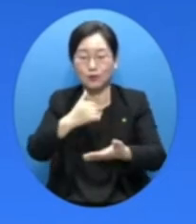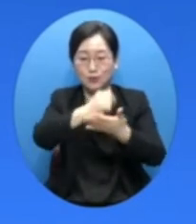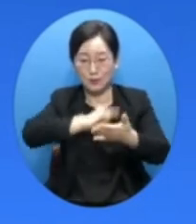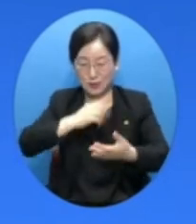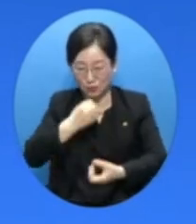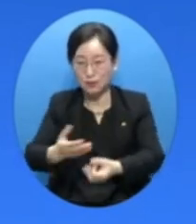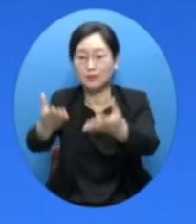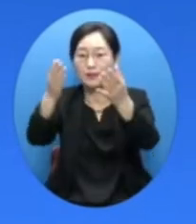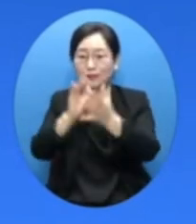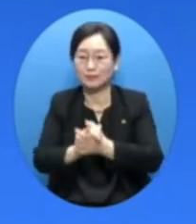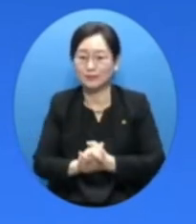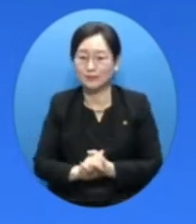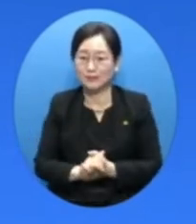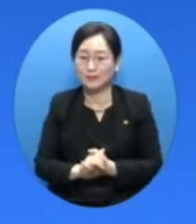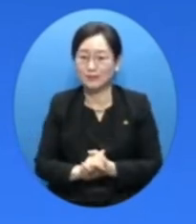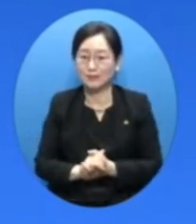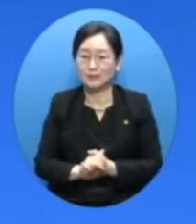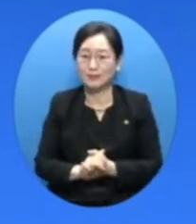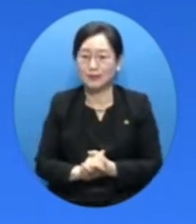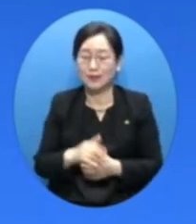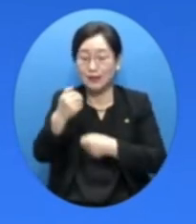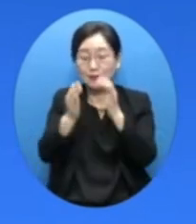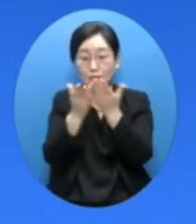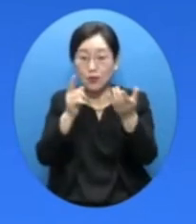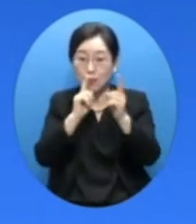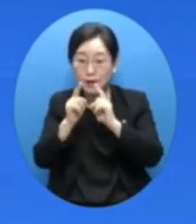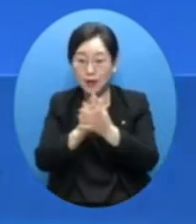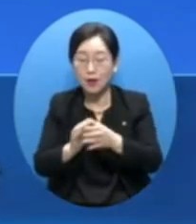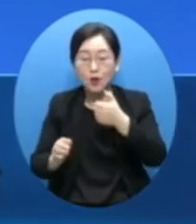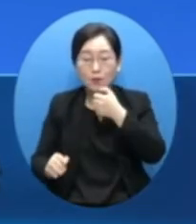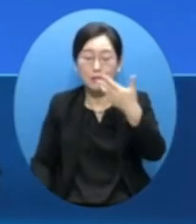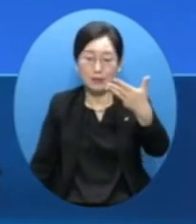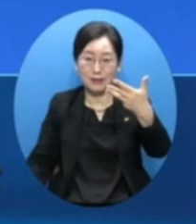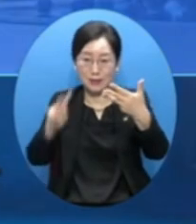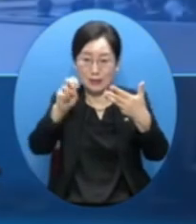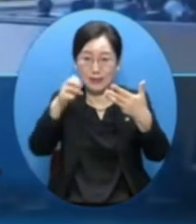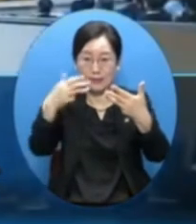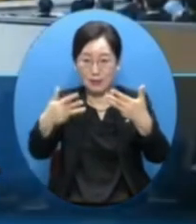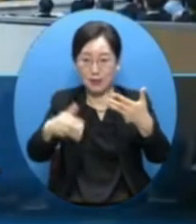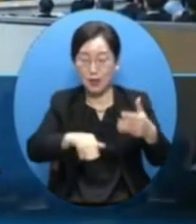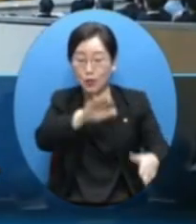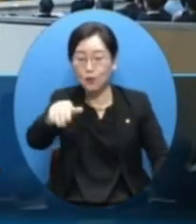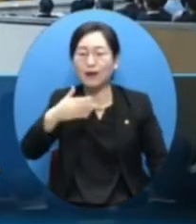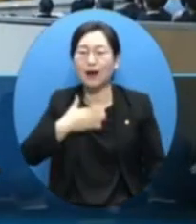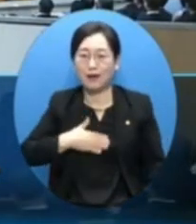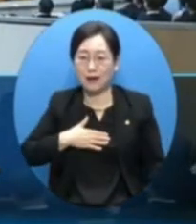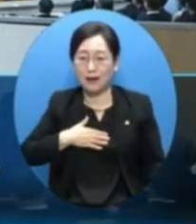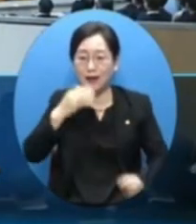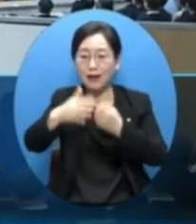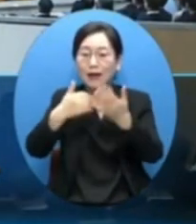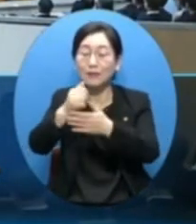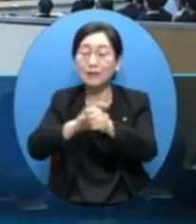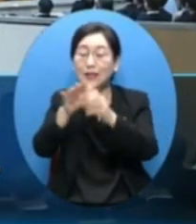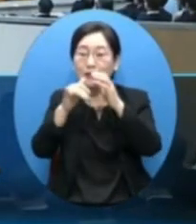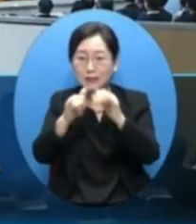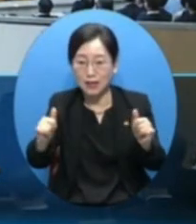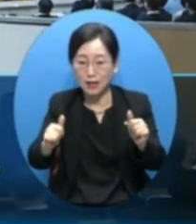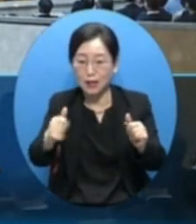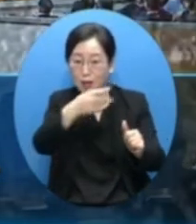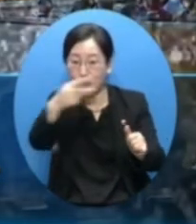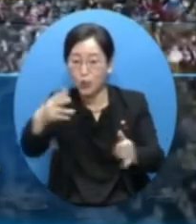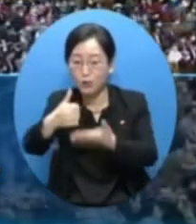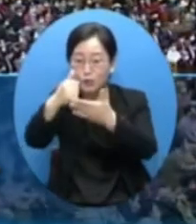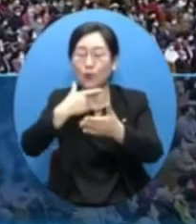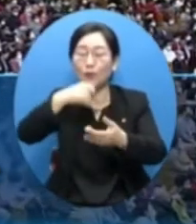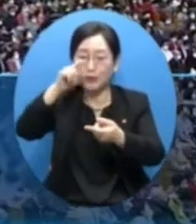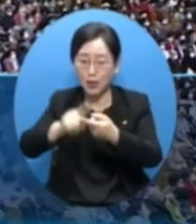주님으로 축원합니다. 성경은 말씀합니다. 로마서 8장 28절을 우리에게 약속하기를 우리가 알거니와 하나님을 사랑하는 자 곧 그의